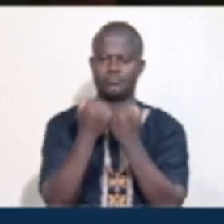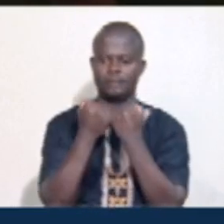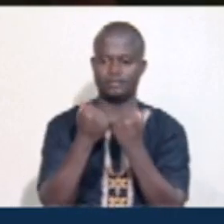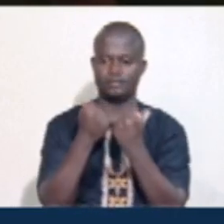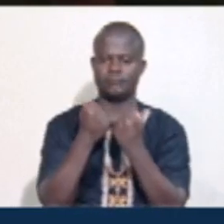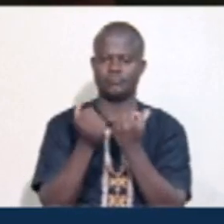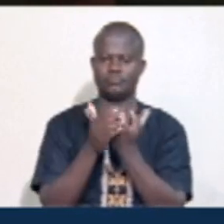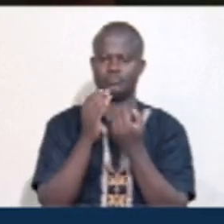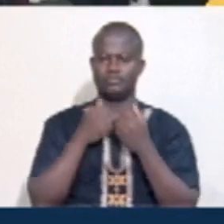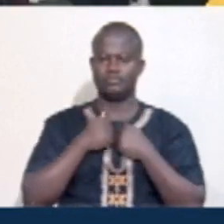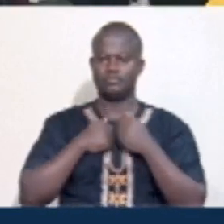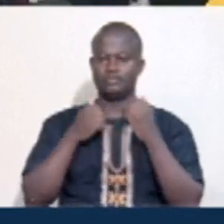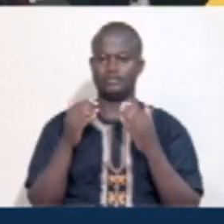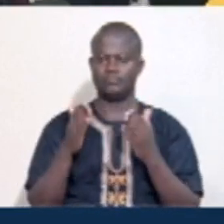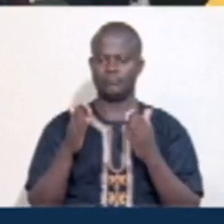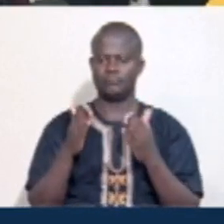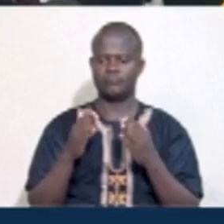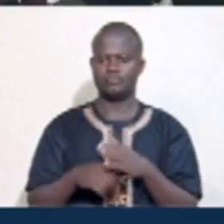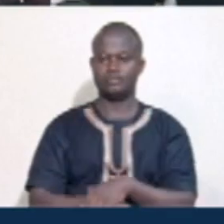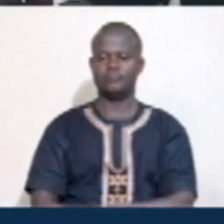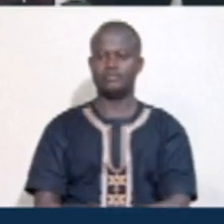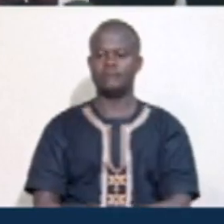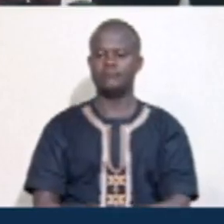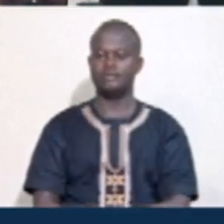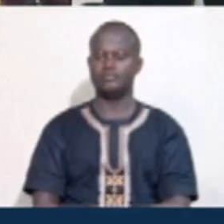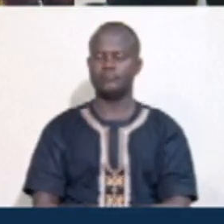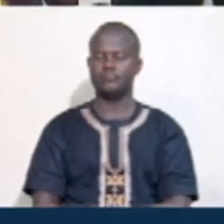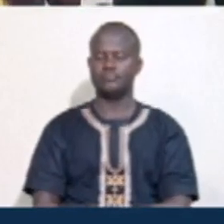ndetse no kurerera u Rwanda. Paul Rutikanga, Televiziyo Rwanda, i Kigali.